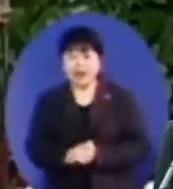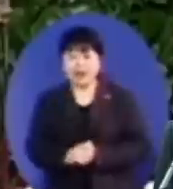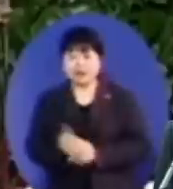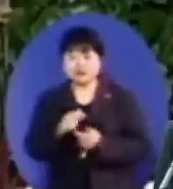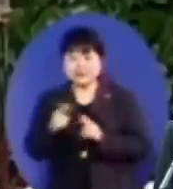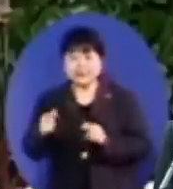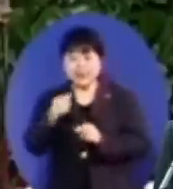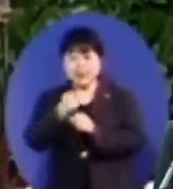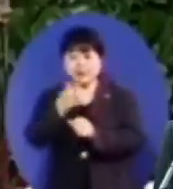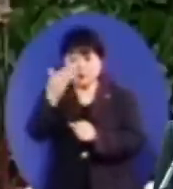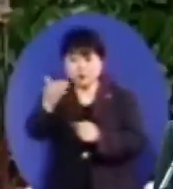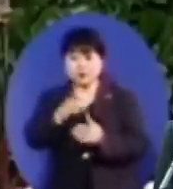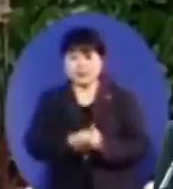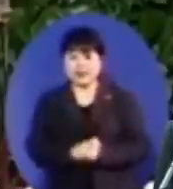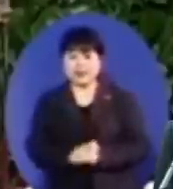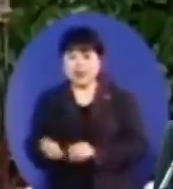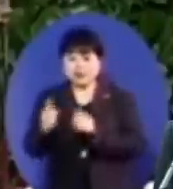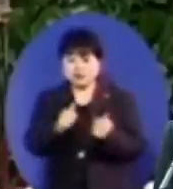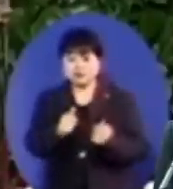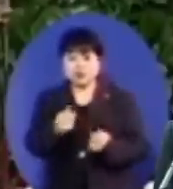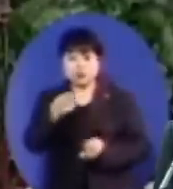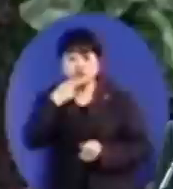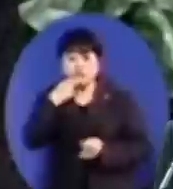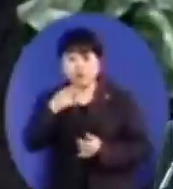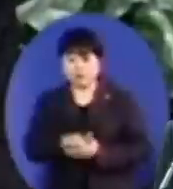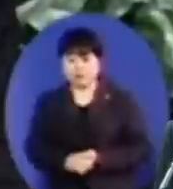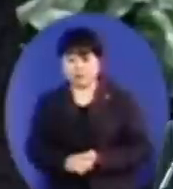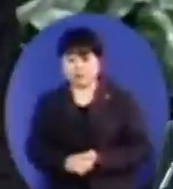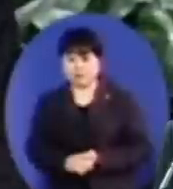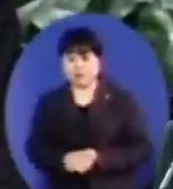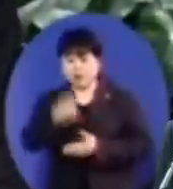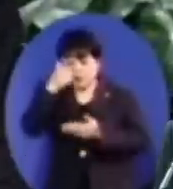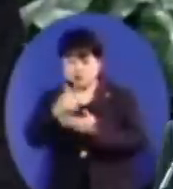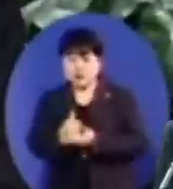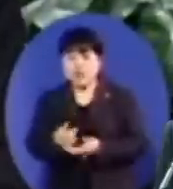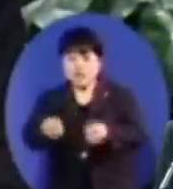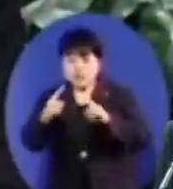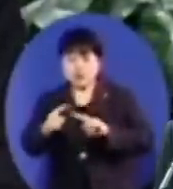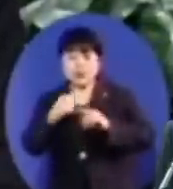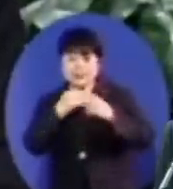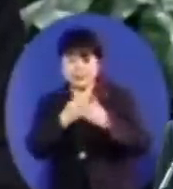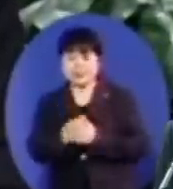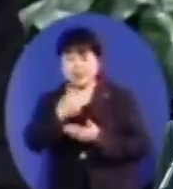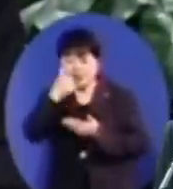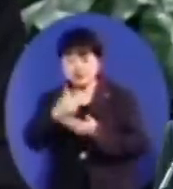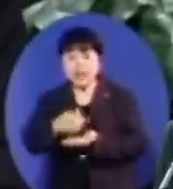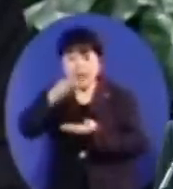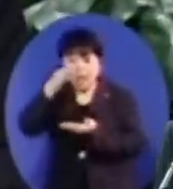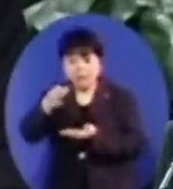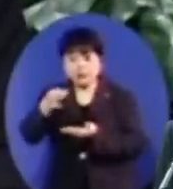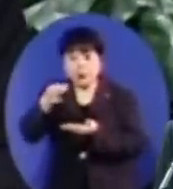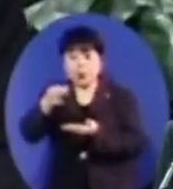죽도록 만들어 놓은 것입니다. 죽을 수 없어요. 죄가 들어오니까 죄의 값으로